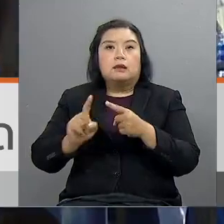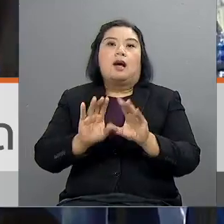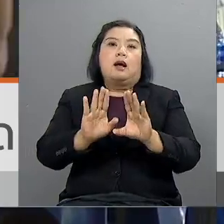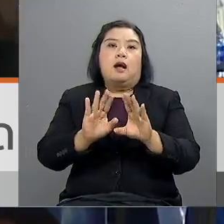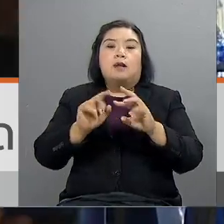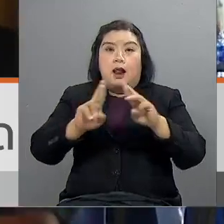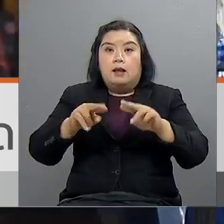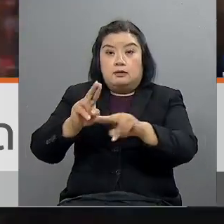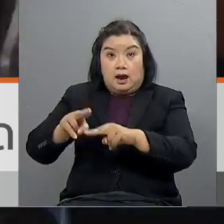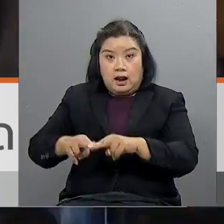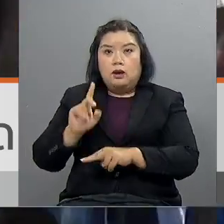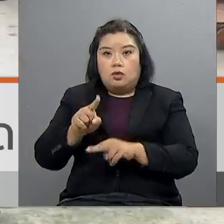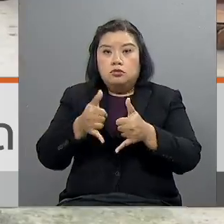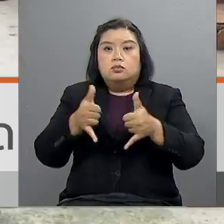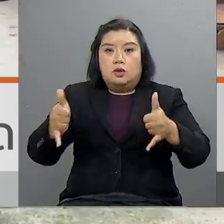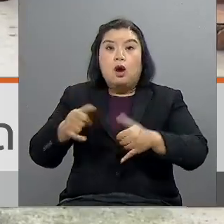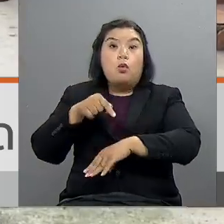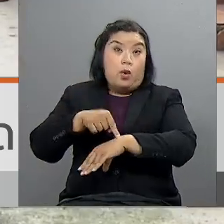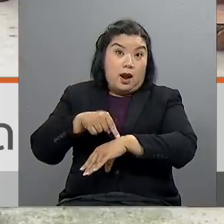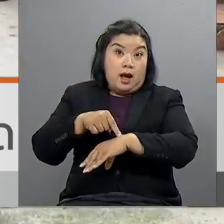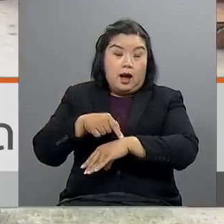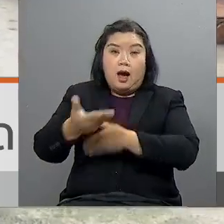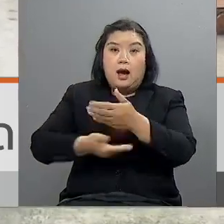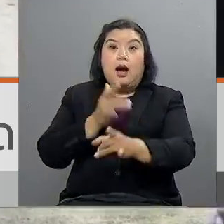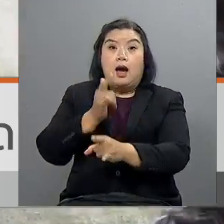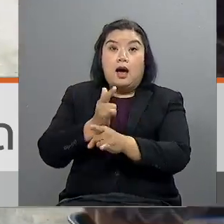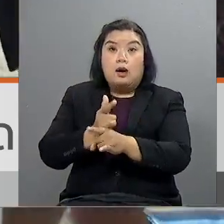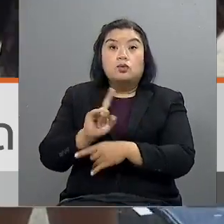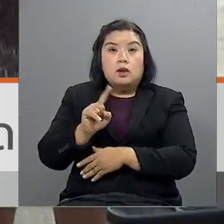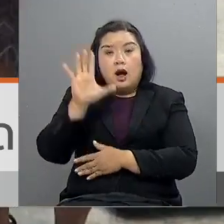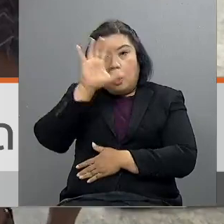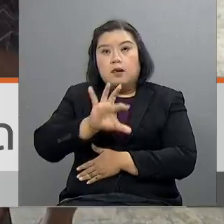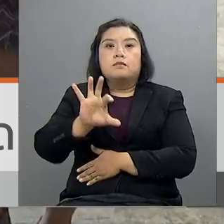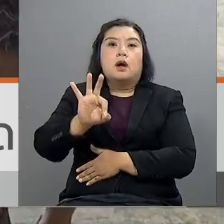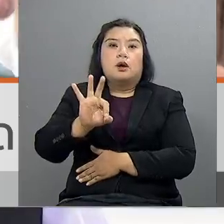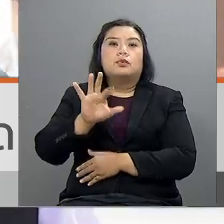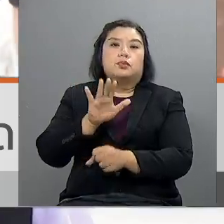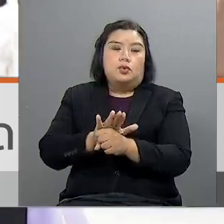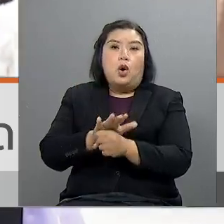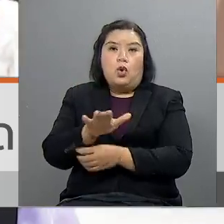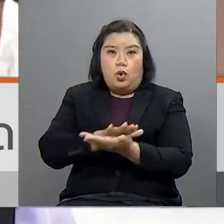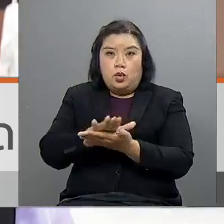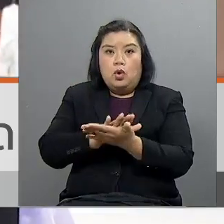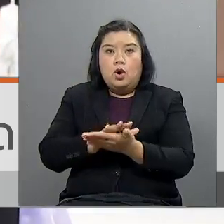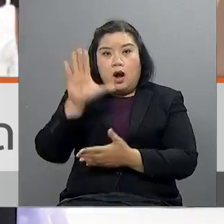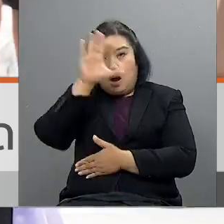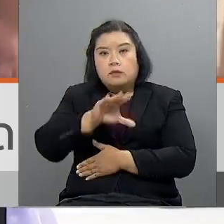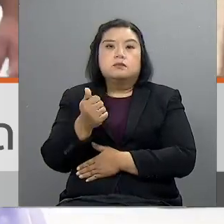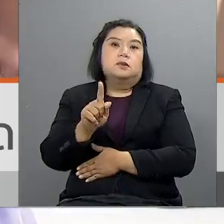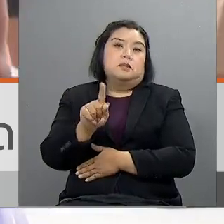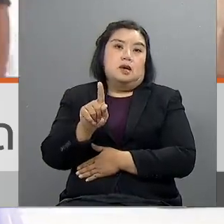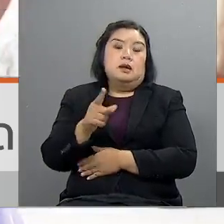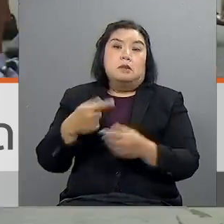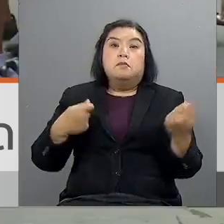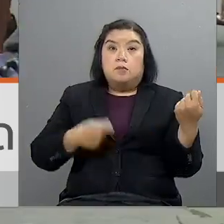ห่างและจำกัดเวลาการจำหน่ายแอลกอฮอล์ไม่เกินเวลา 23:00นรวมถึงการแสดงดนตรีได้แต่ว่างด